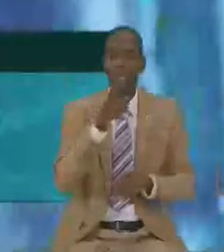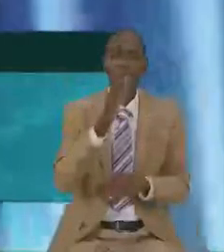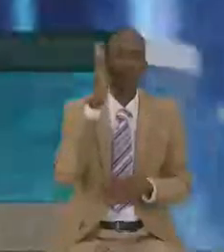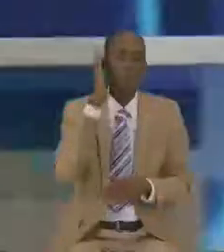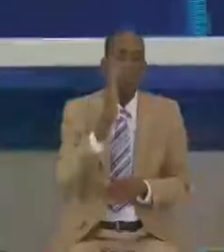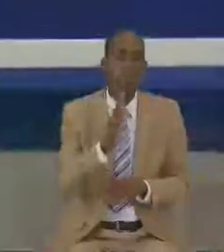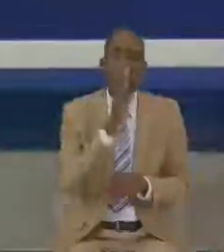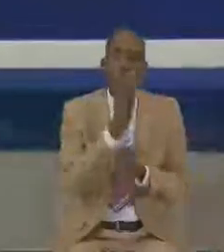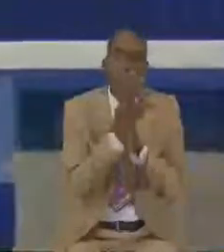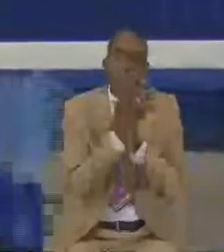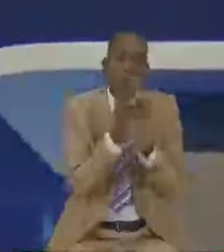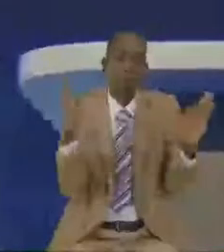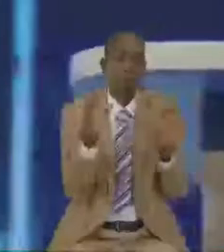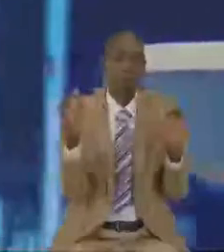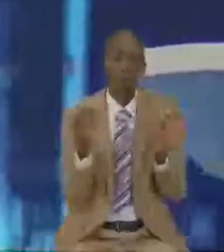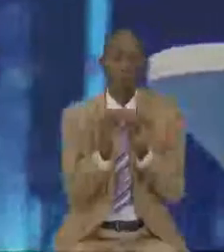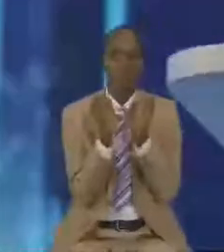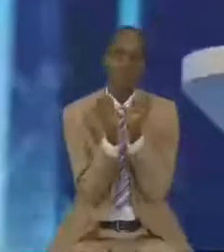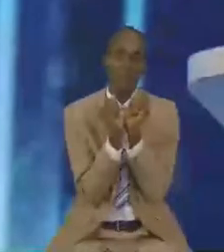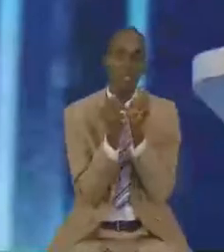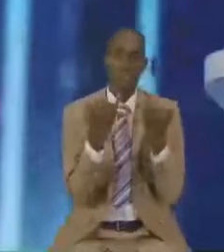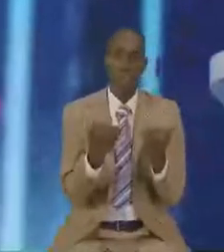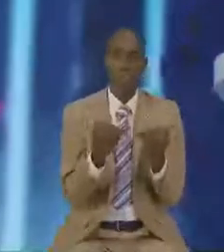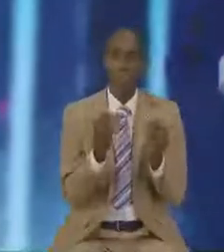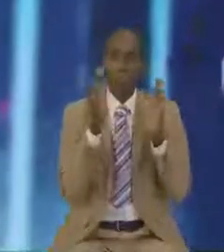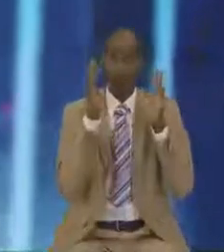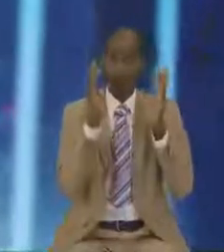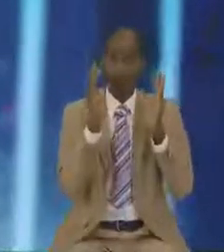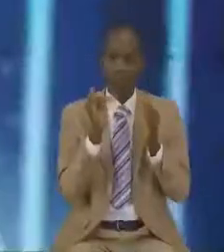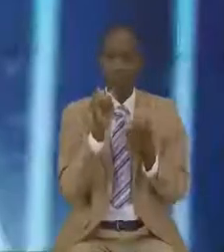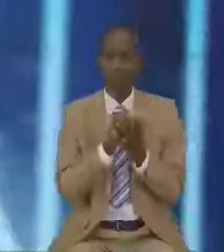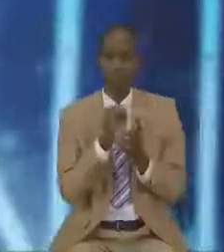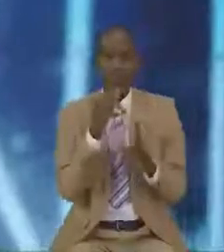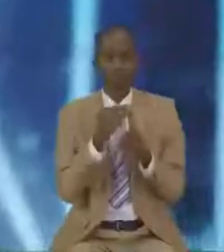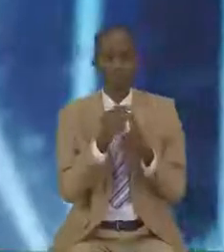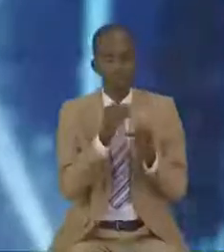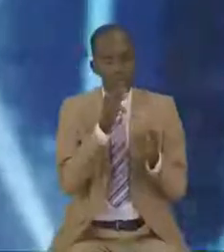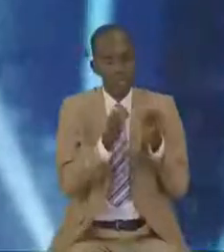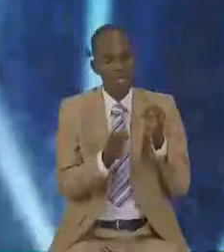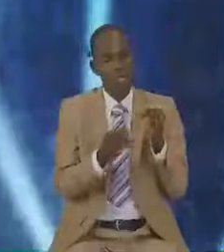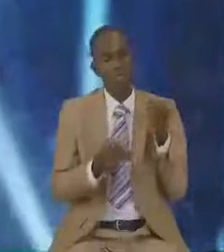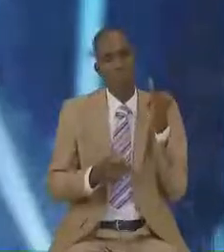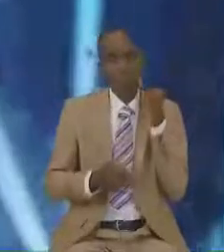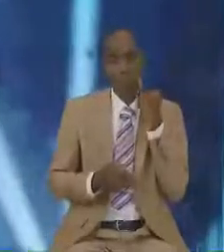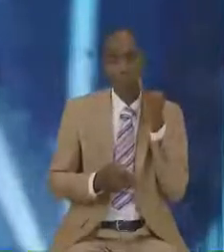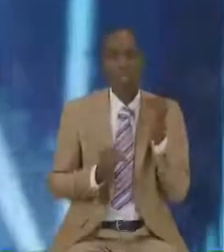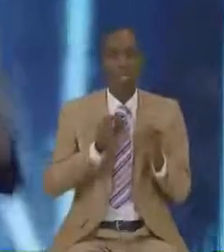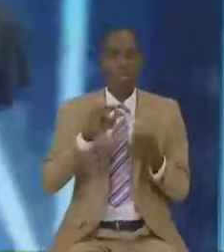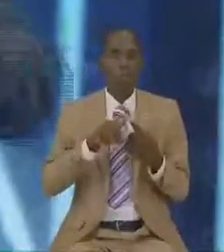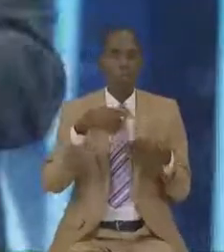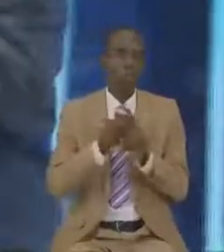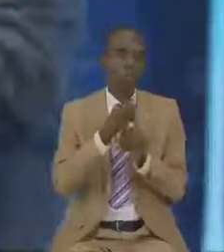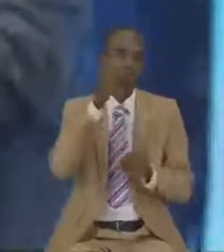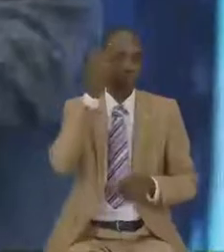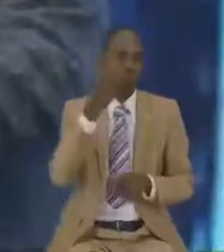vous serez réellement libre. Maintenant, suivez-moi. Ce mot, si. Je